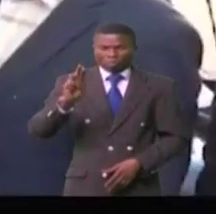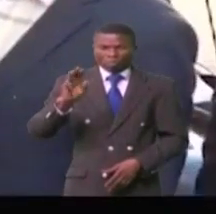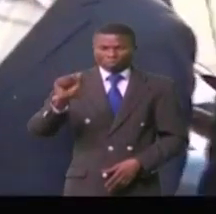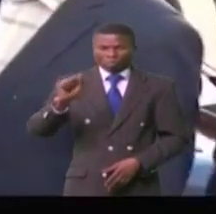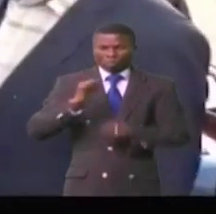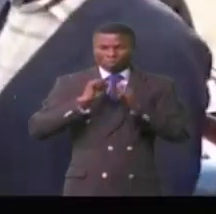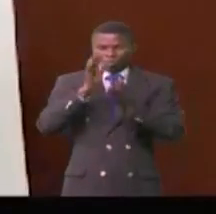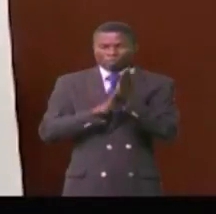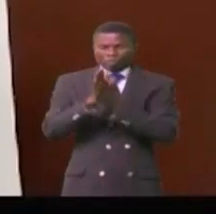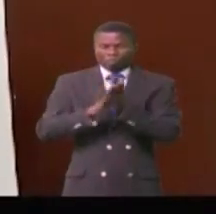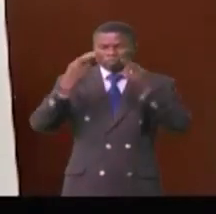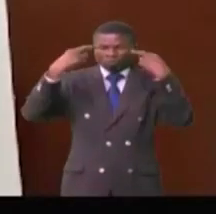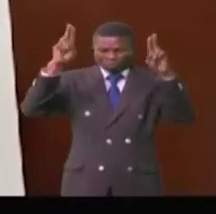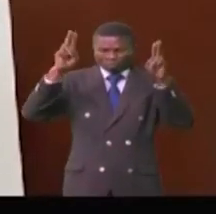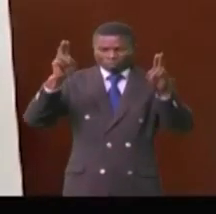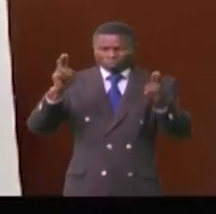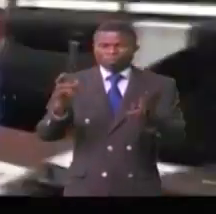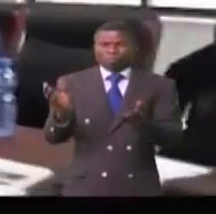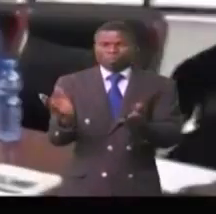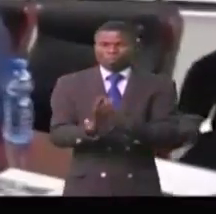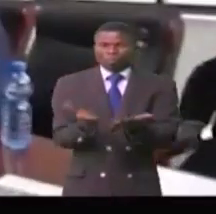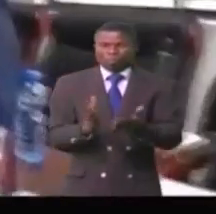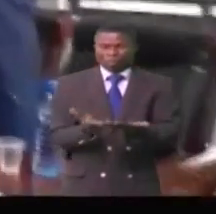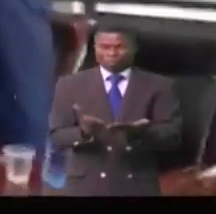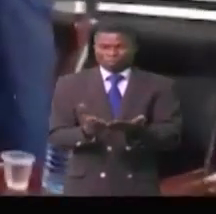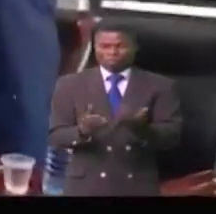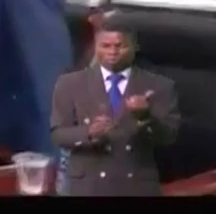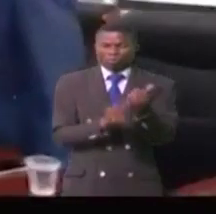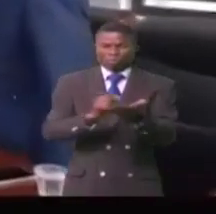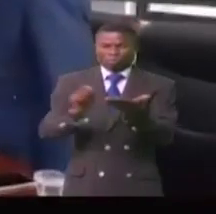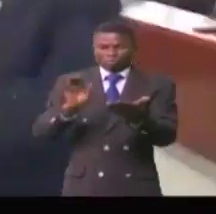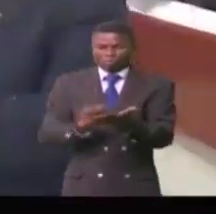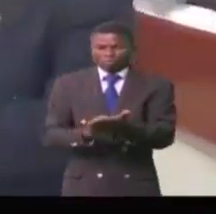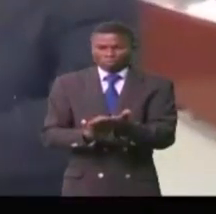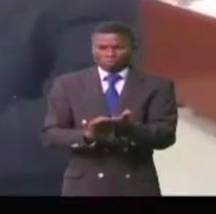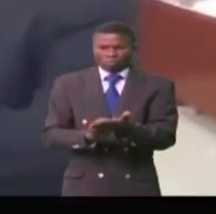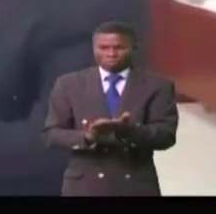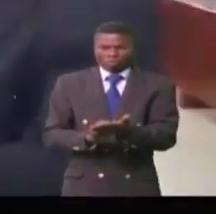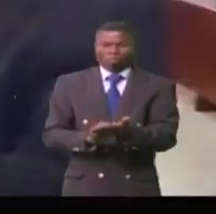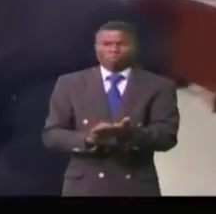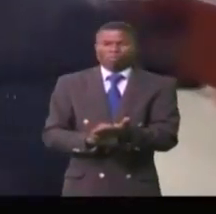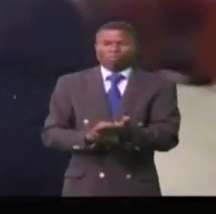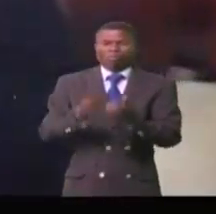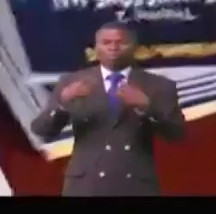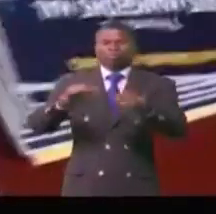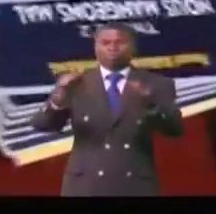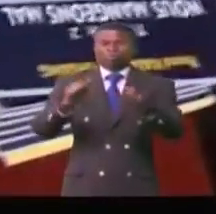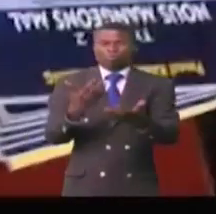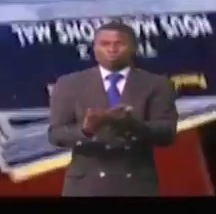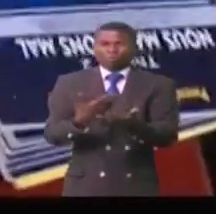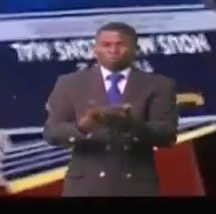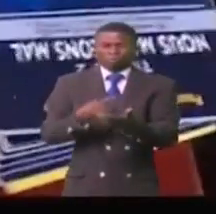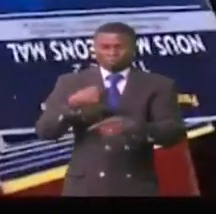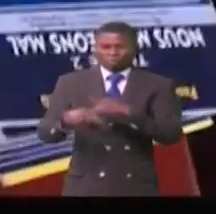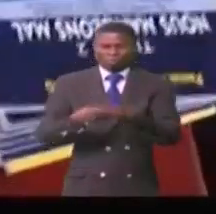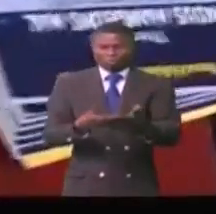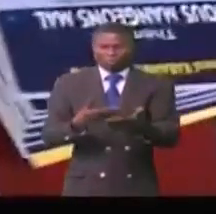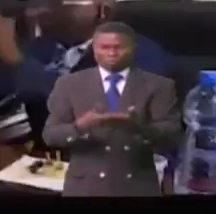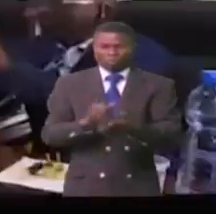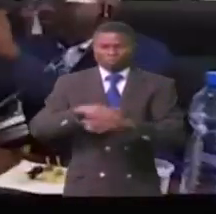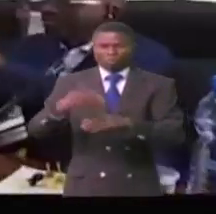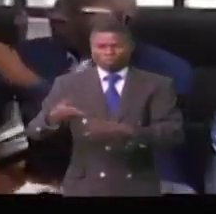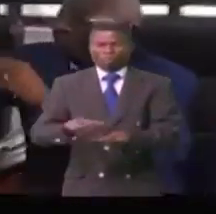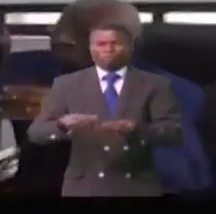vent et succès à ses œuvres et à leurs auteurs. Une vente instantanée aux enchères a été lancée, suivie